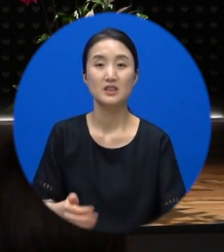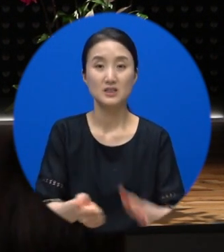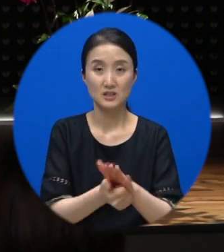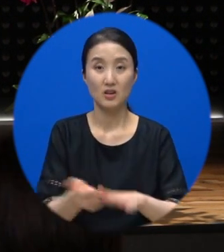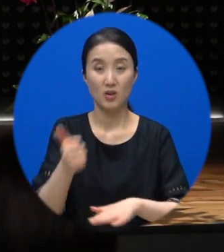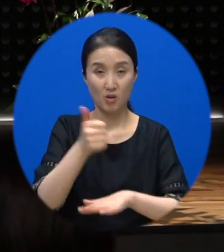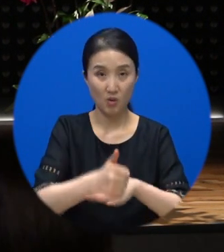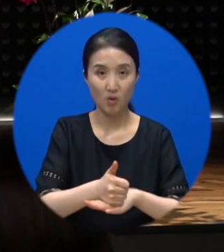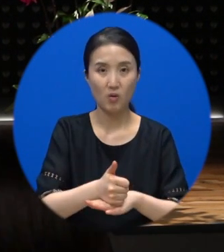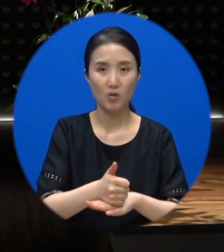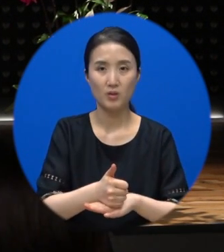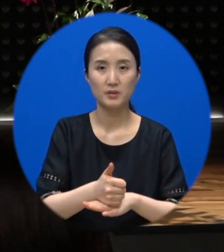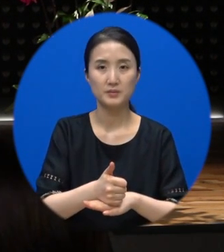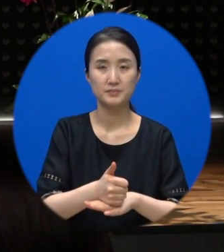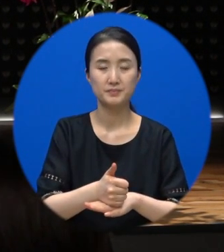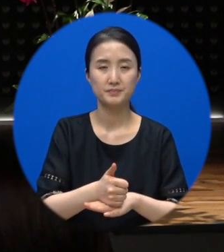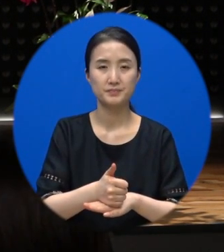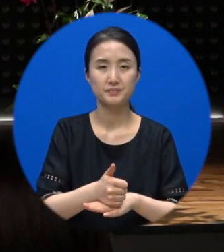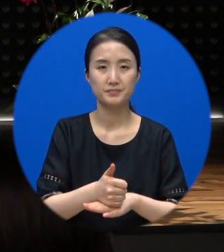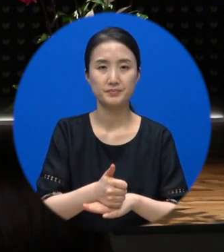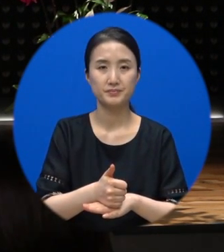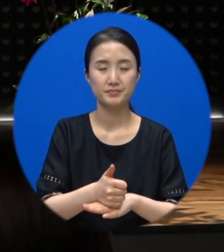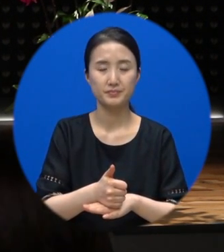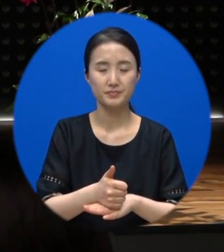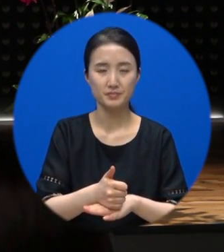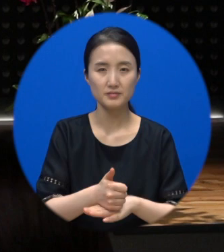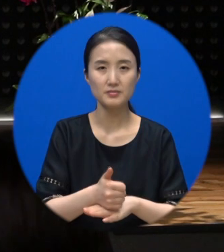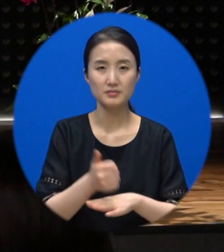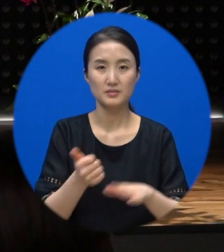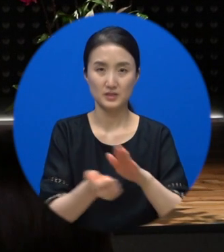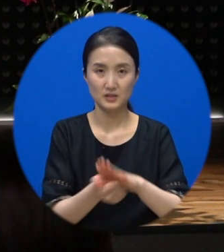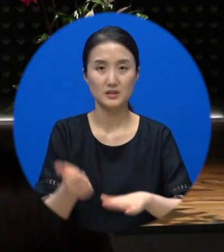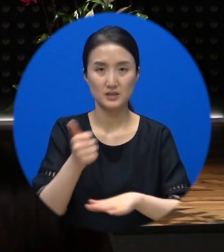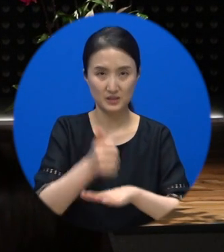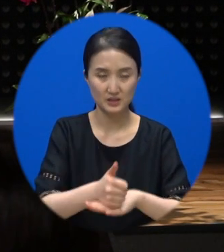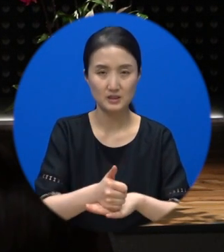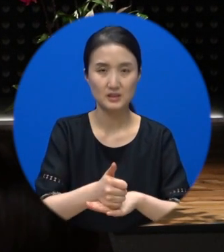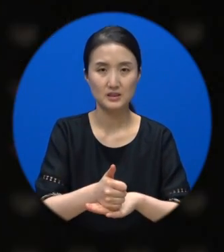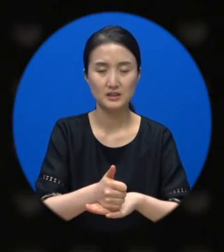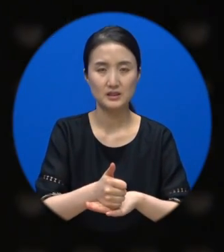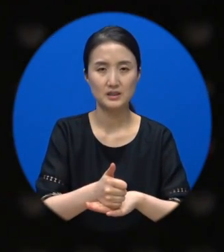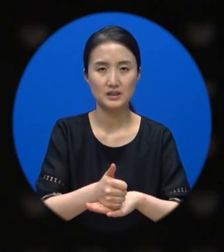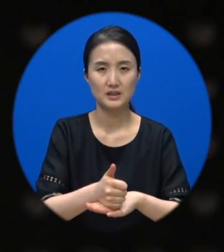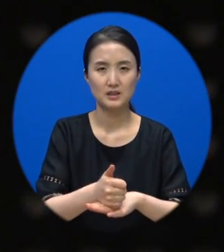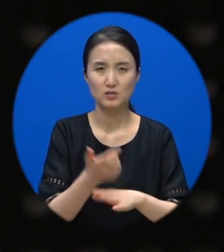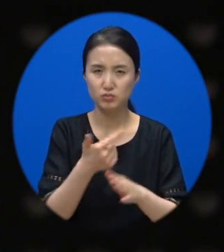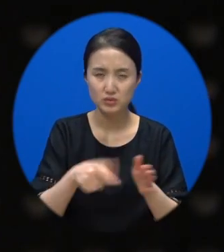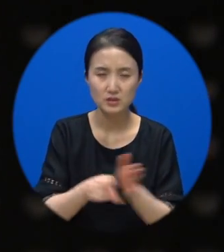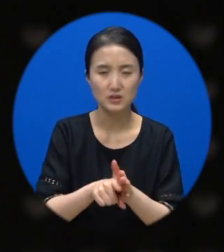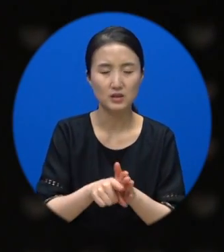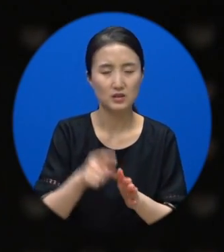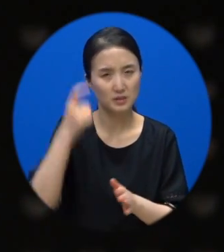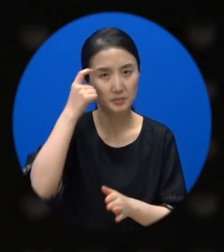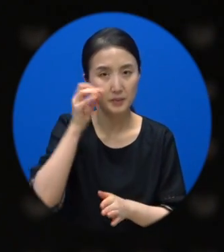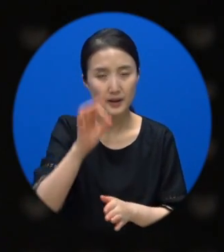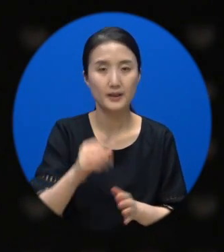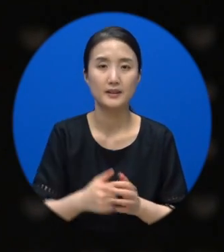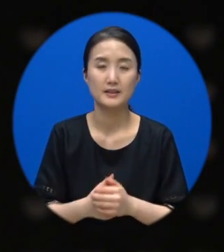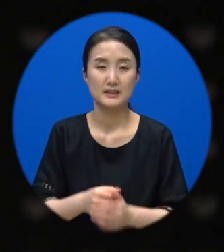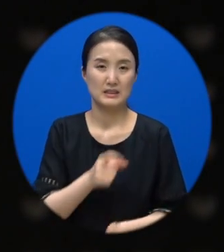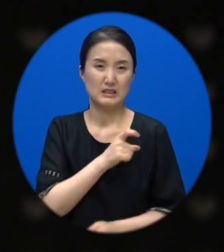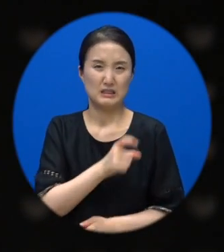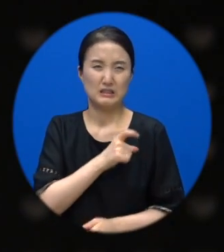조금씩 쌓아나가요. 우리 쉬운 방법부터 할수 있는 걸 하는 거예요. 자, 자격증 너무 많이 따면